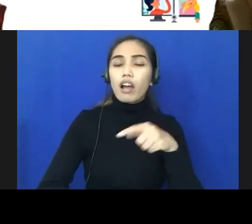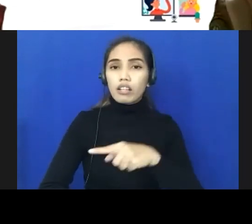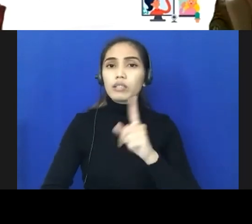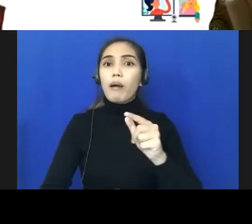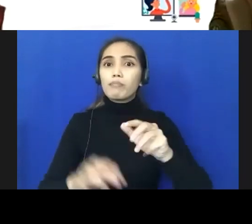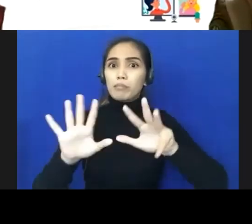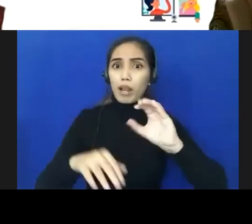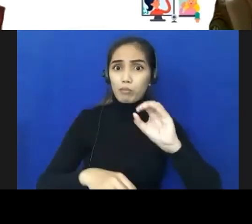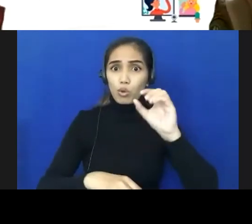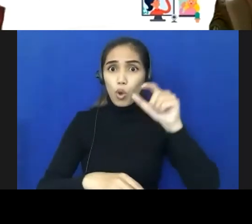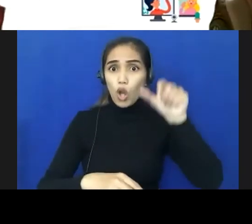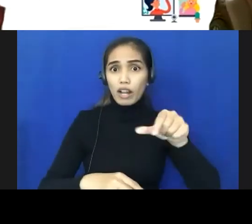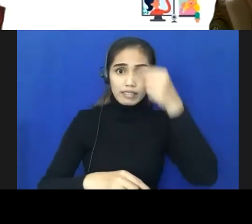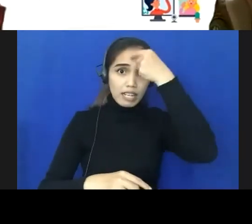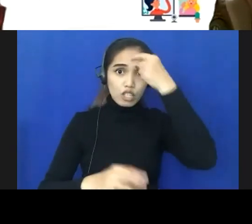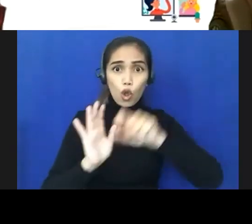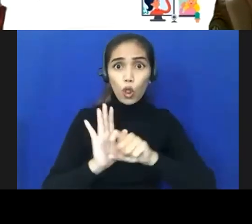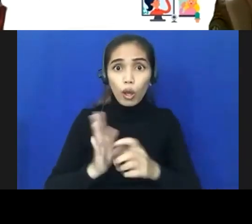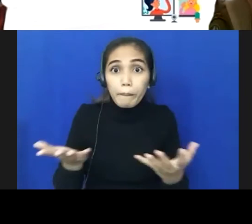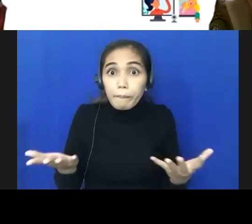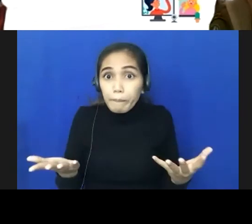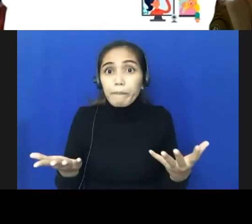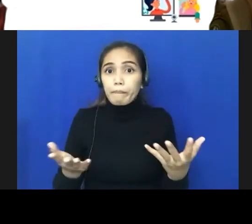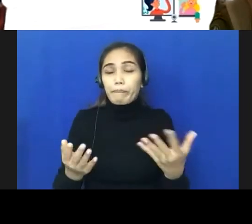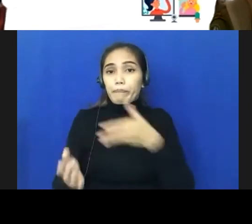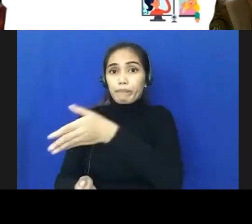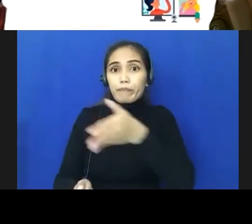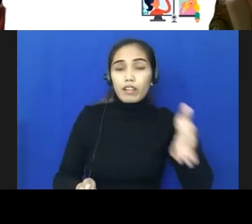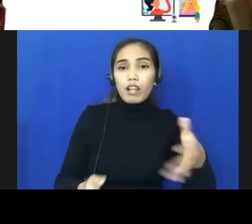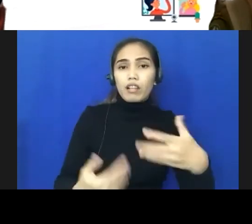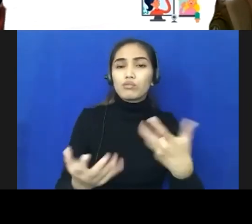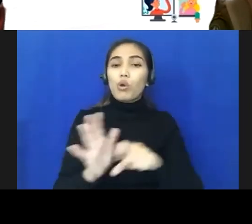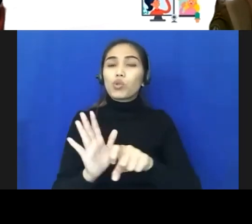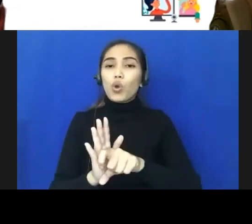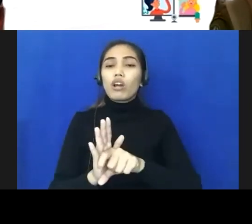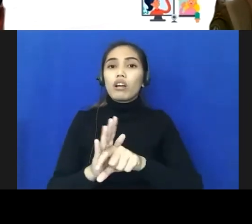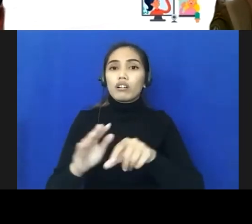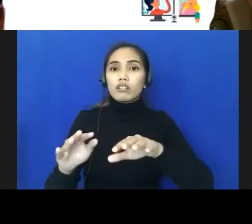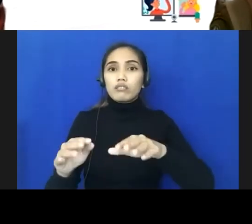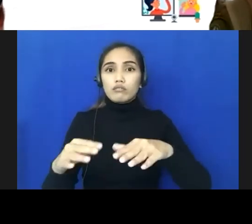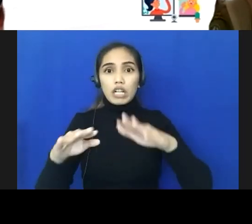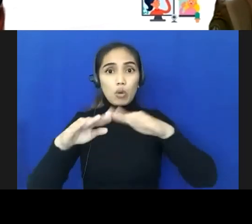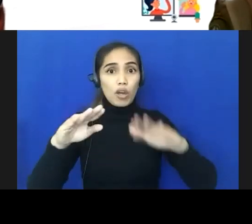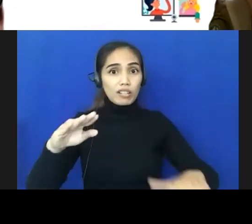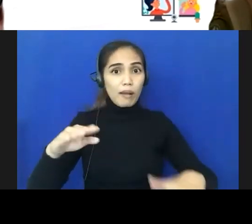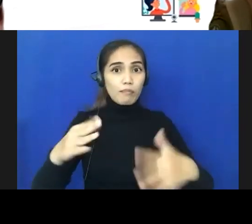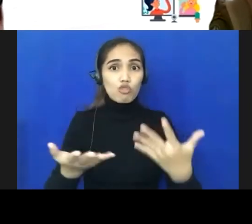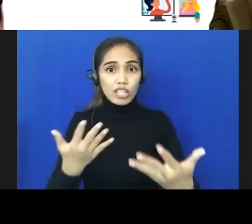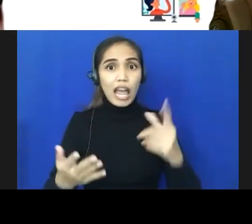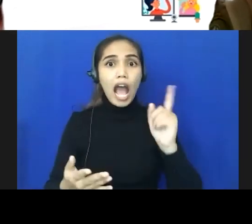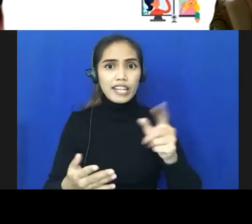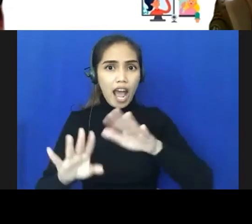pasien COVID-19 ya, di keluarganya juga ada anak-anak ya, sehingga selain